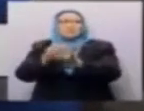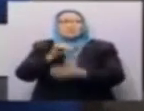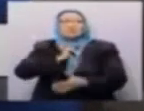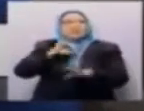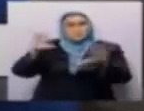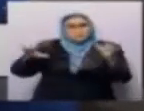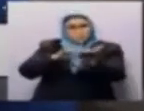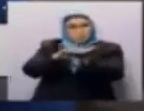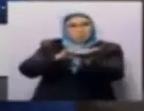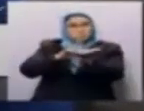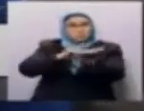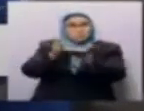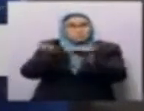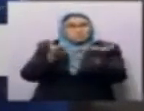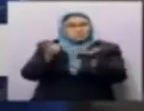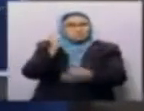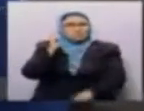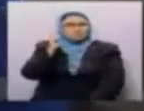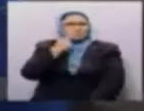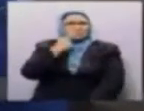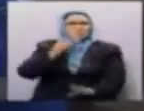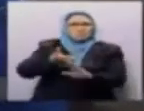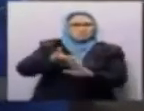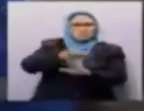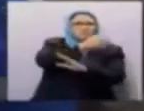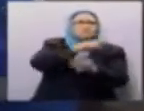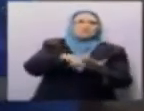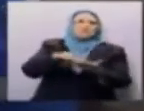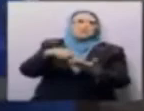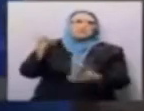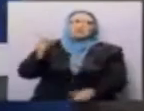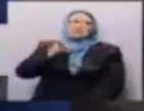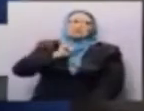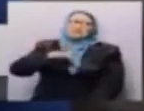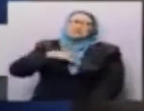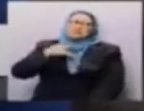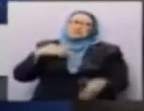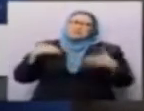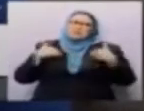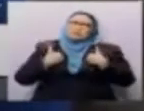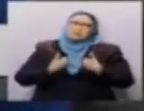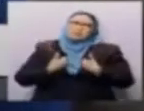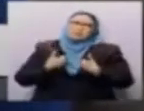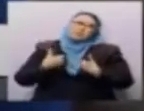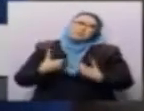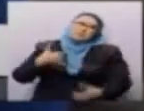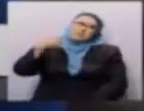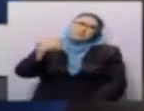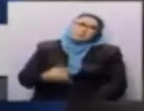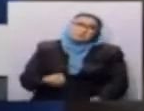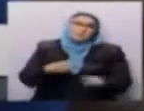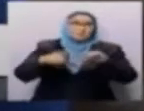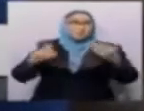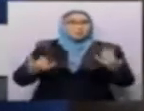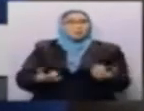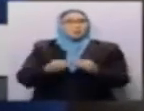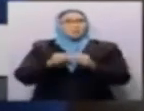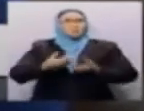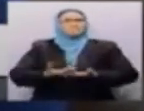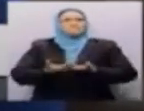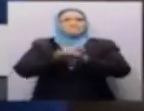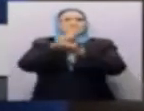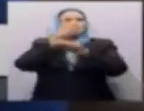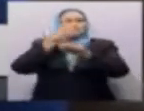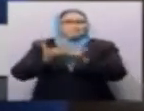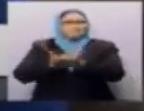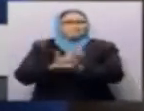tadi, saya rasa selama ni saya rasa macam layu. Sekarang ni saya rasa segar. Saya rasa